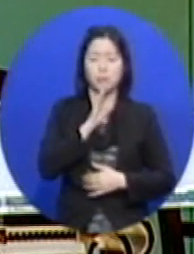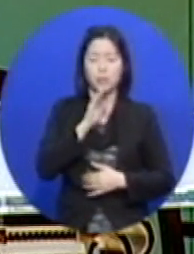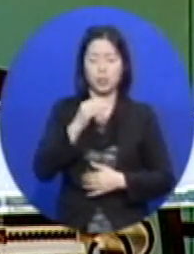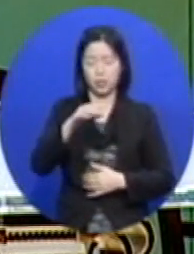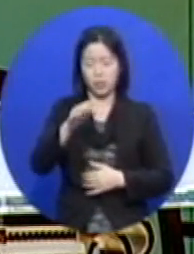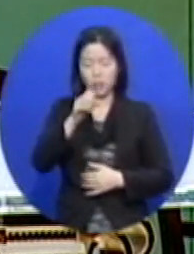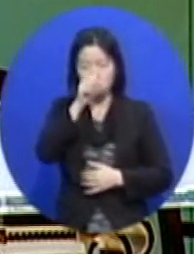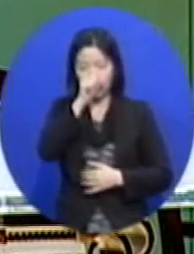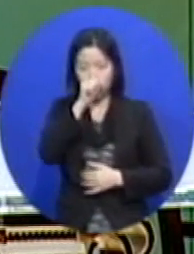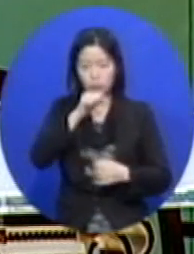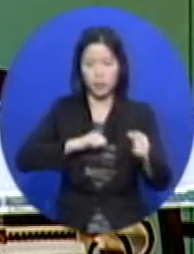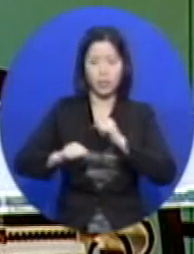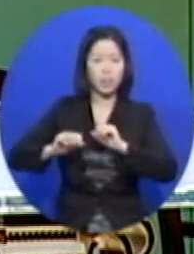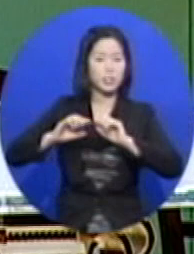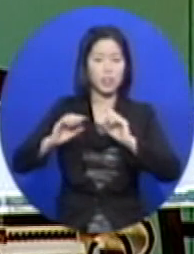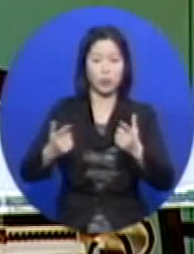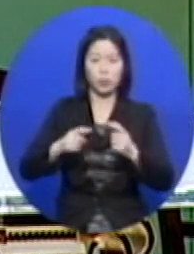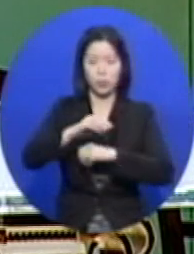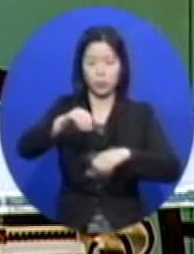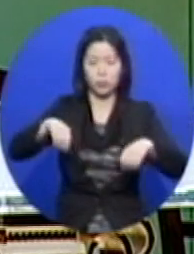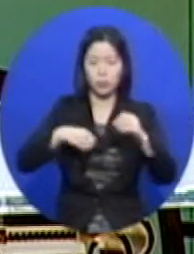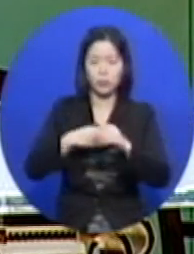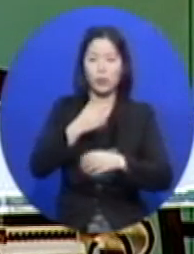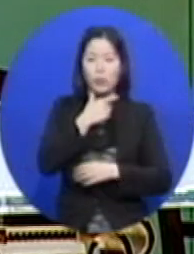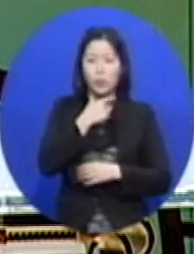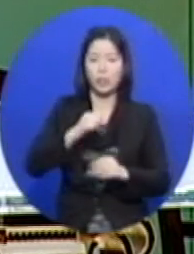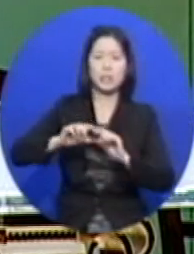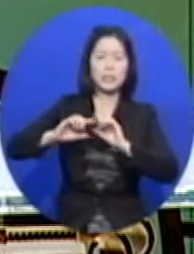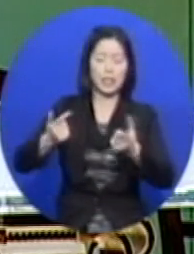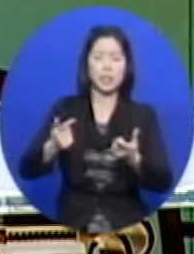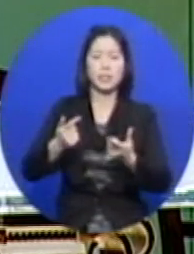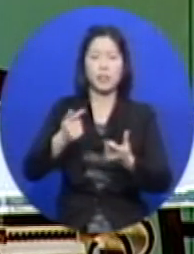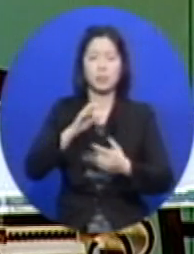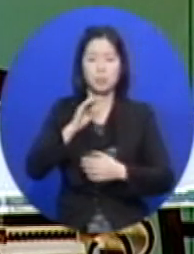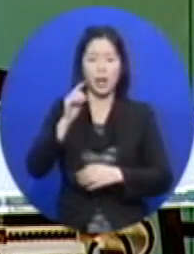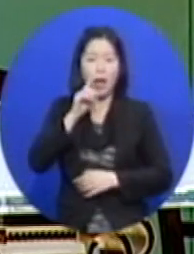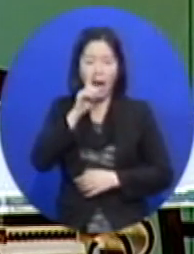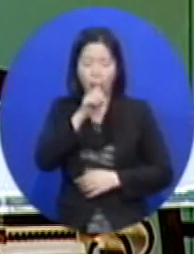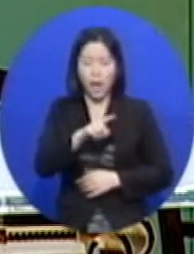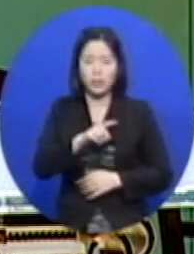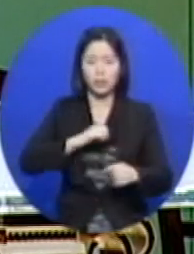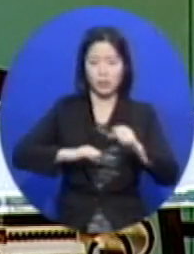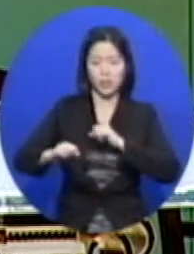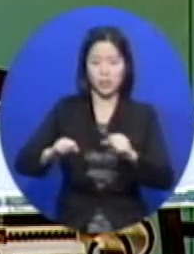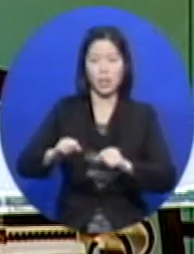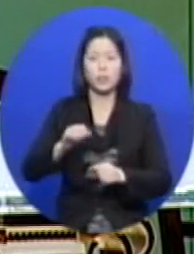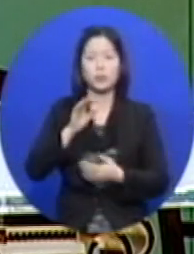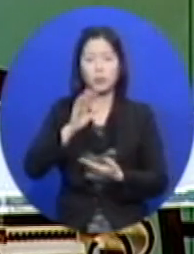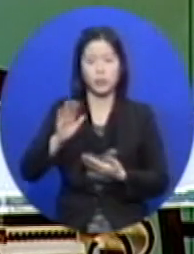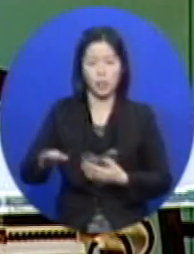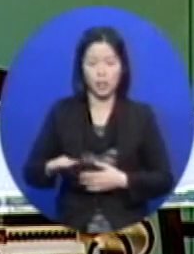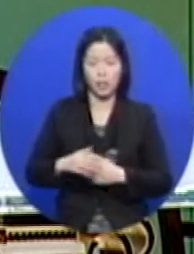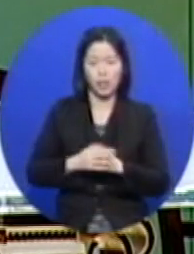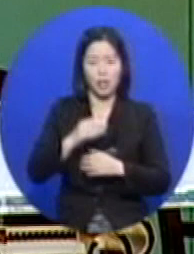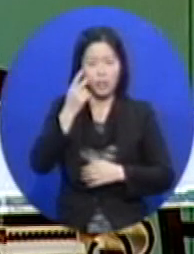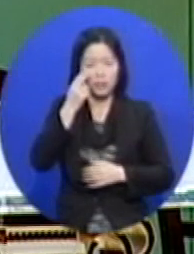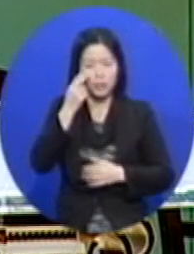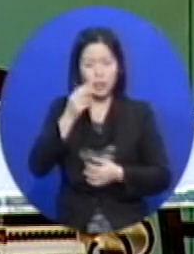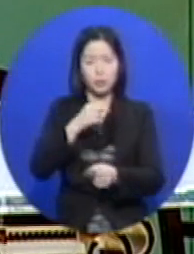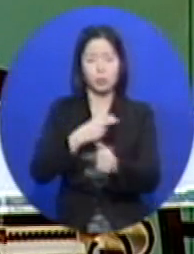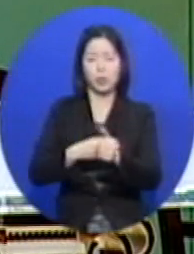아니하고 도리어 원하지 아니하는 바 악을 행하는 도다 같은 사도 바울이 미칠 것